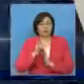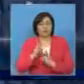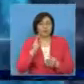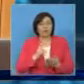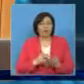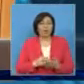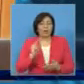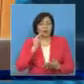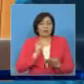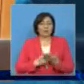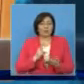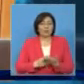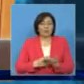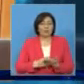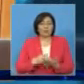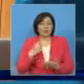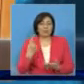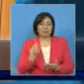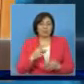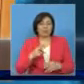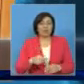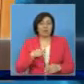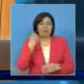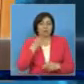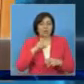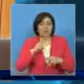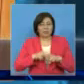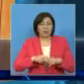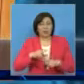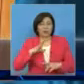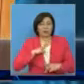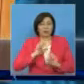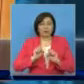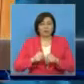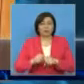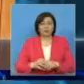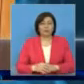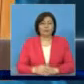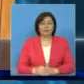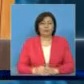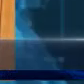дәлелденсе, мүлкі тәркіленіп, 2 жылға дейінгі мерзімге бас бостандығынан айырылуы мүмкін.